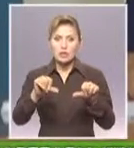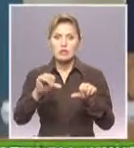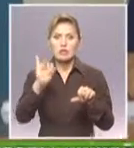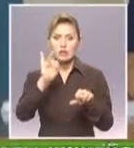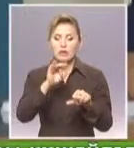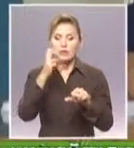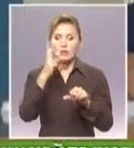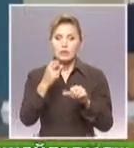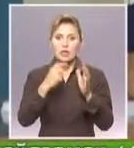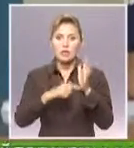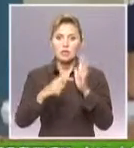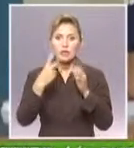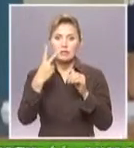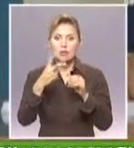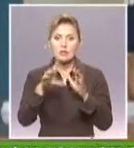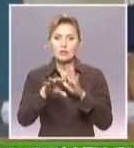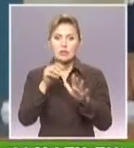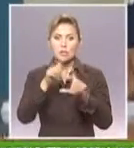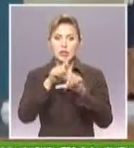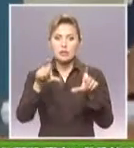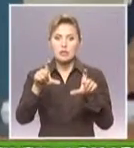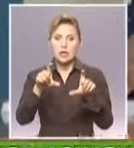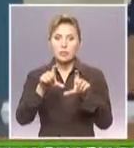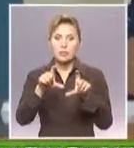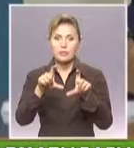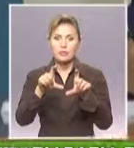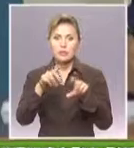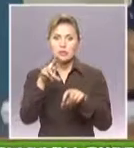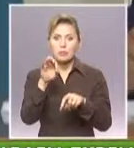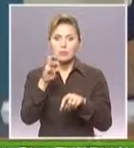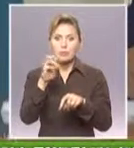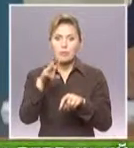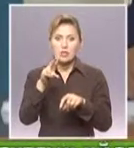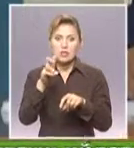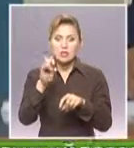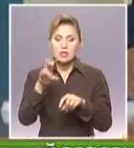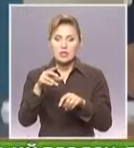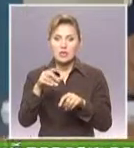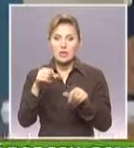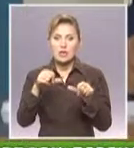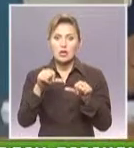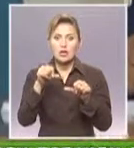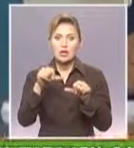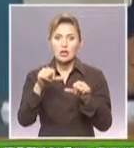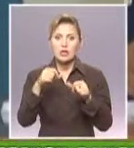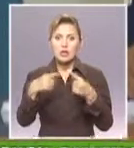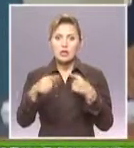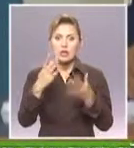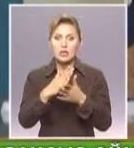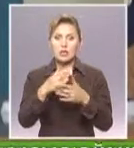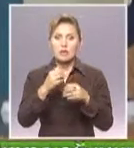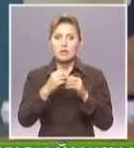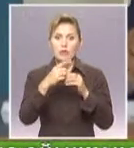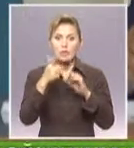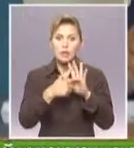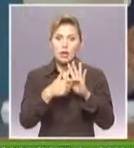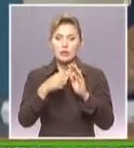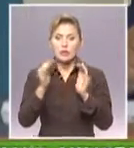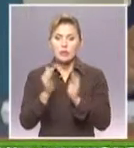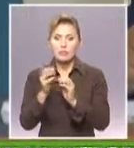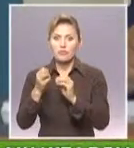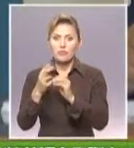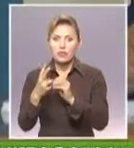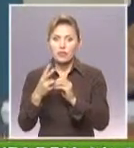и 272 департаментов. Улавливаете разницу? 17 министерств становится 12.